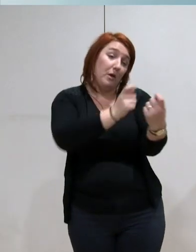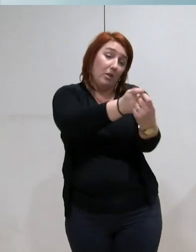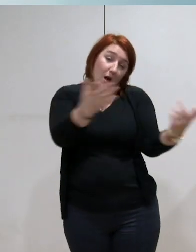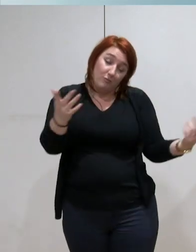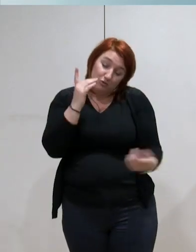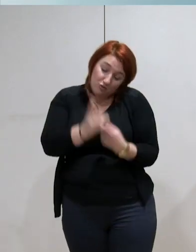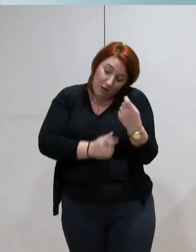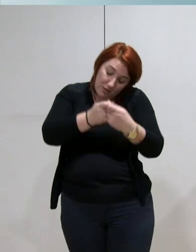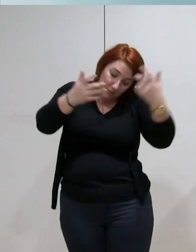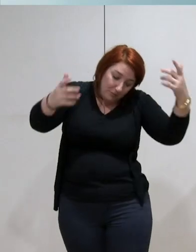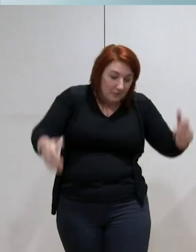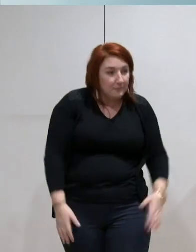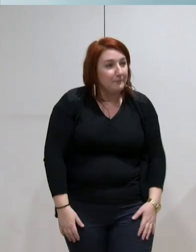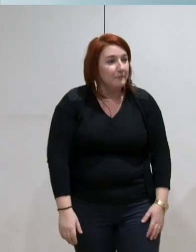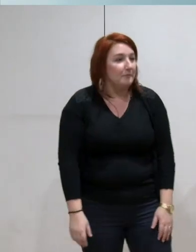je